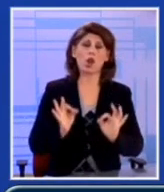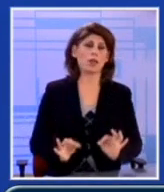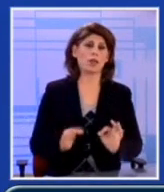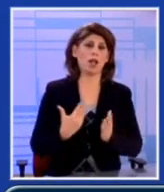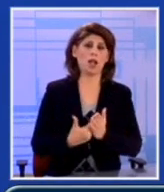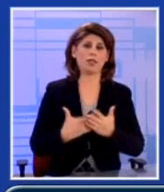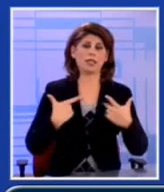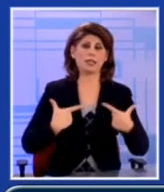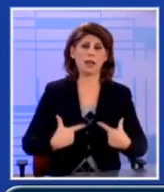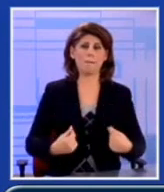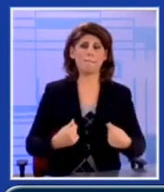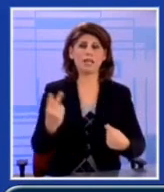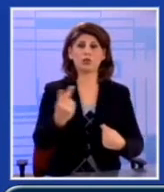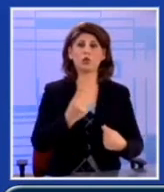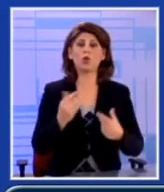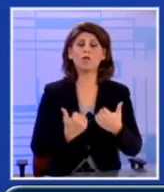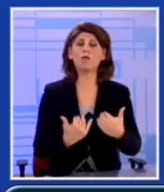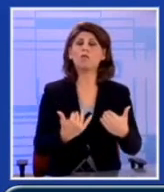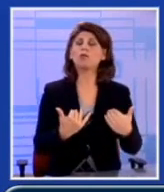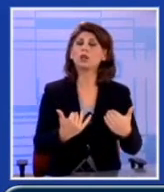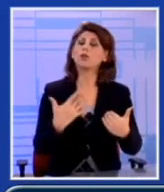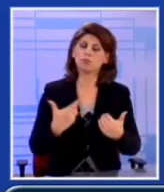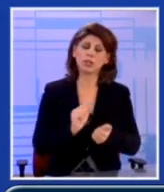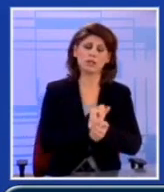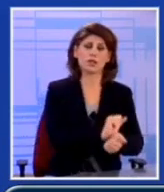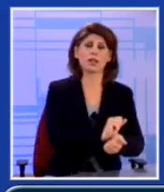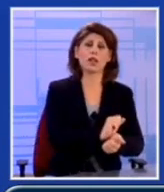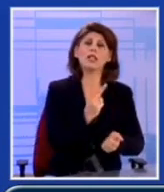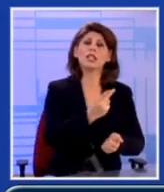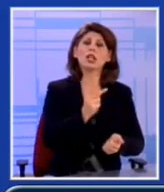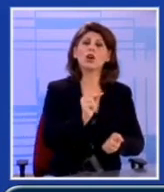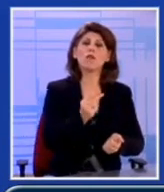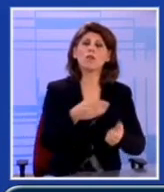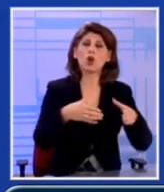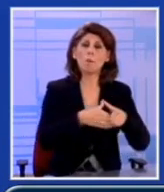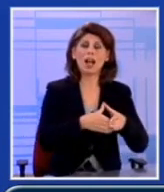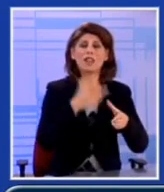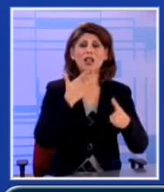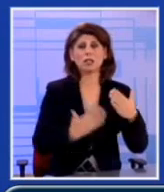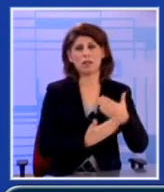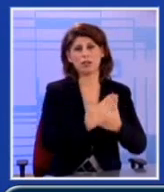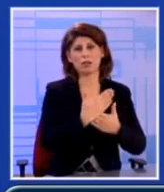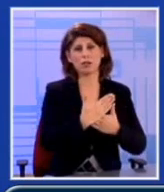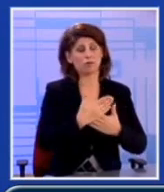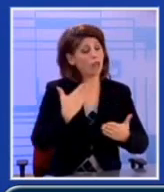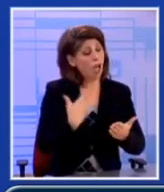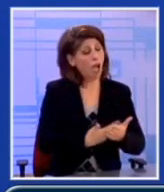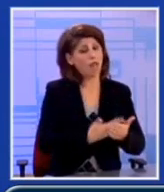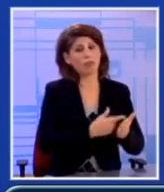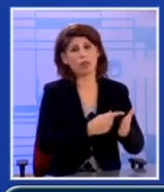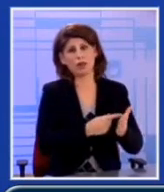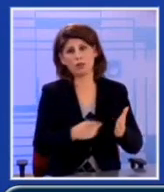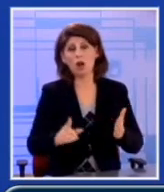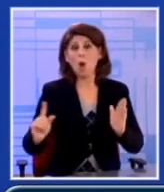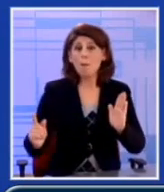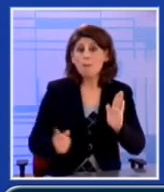στα μέλη του Κοινοβουλίου που είναι προφυλακισμένα, στα μέλη της Κοινοβουλευτικής Ομάδας της Χρυσής Αυγής. Αυτό για πρώτη φορά δεν